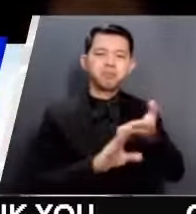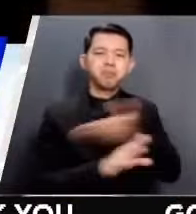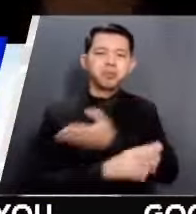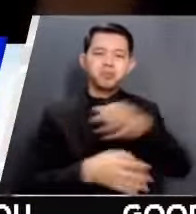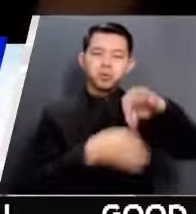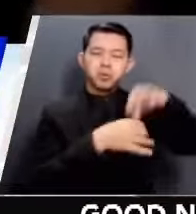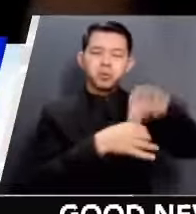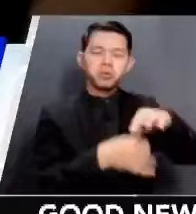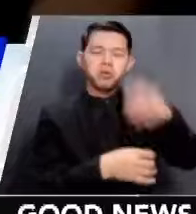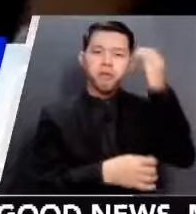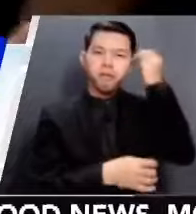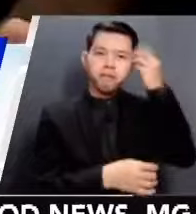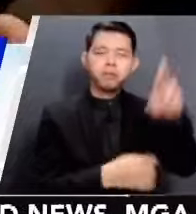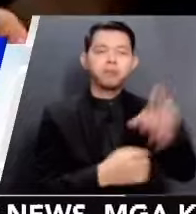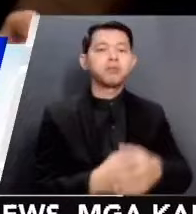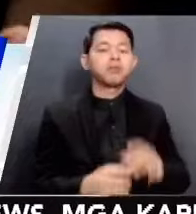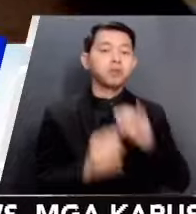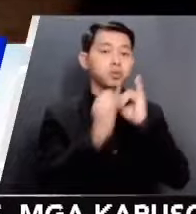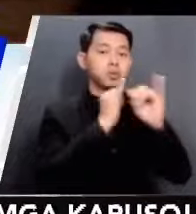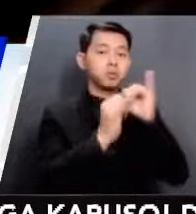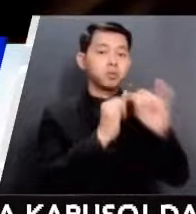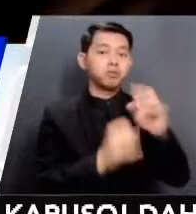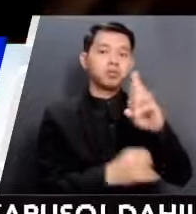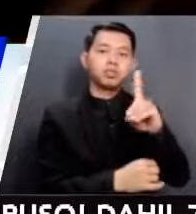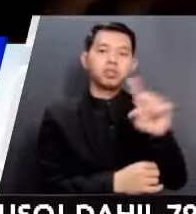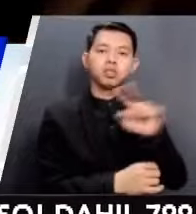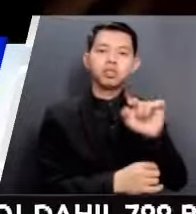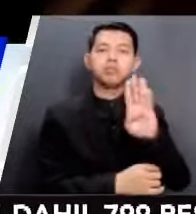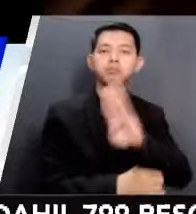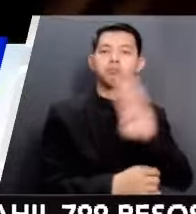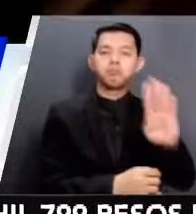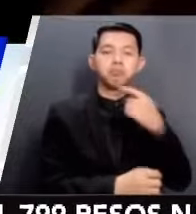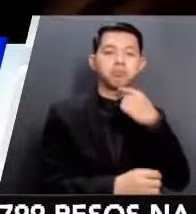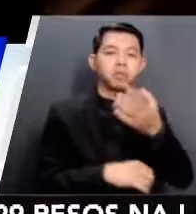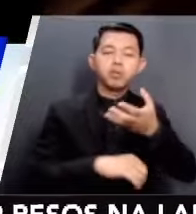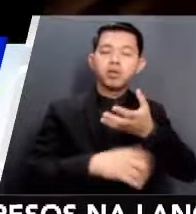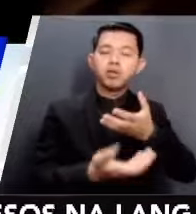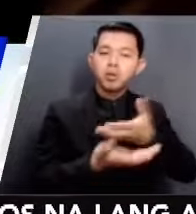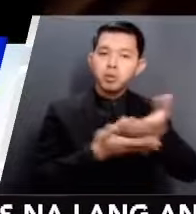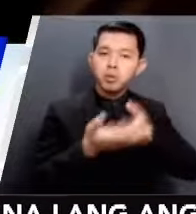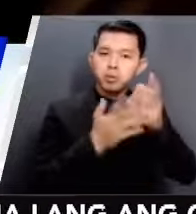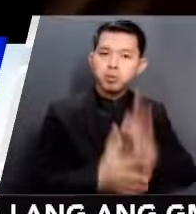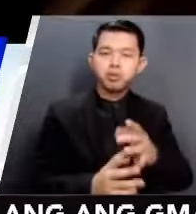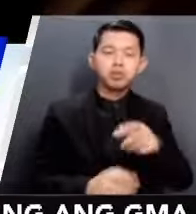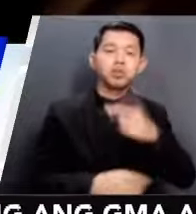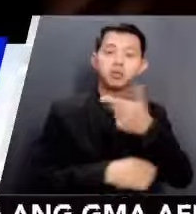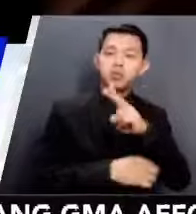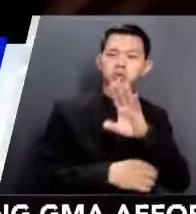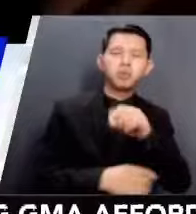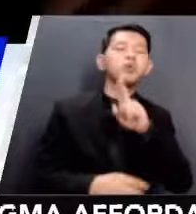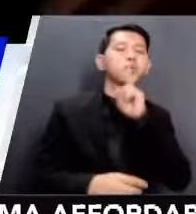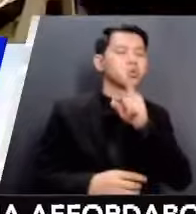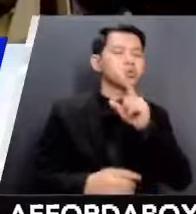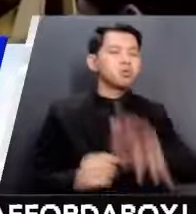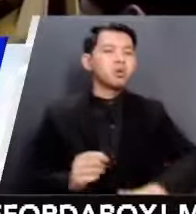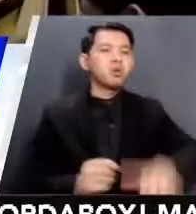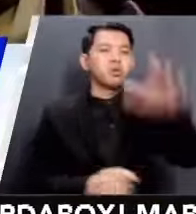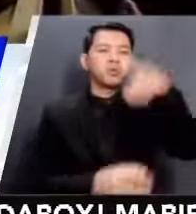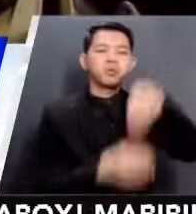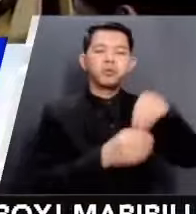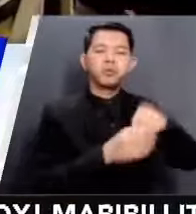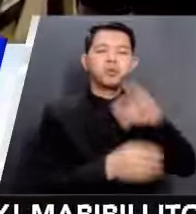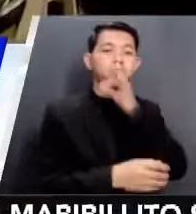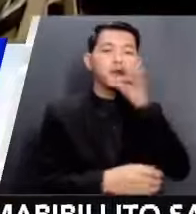dzbb sinabi ng dating consultant ni go na lumaki raw talaga ang alkalde sa farm sa Tarlac gagaya ng paulit-ulit niyang sinasabi sa mga